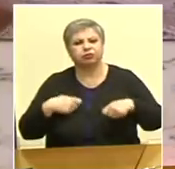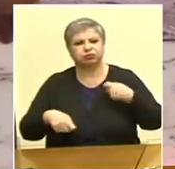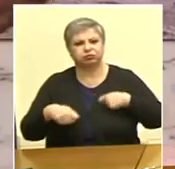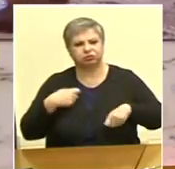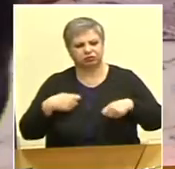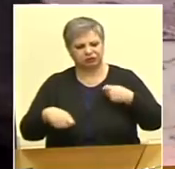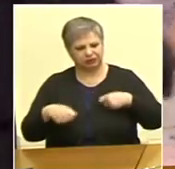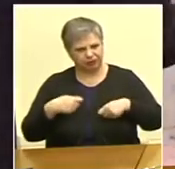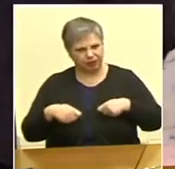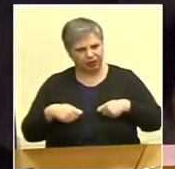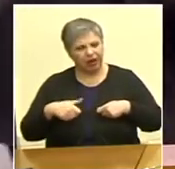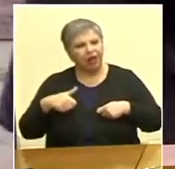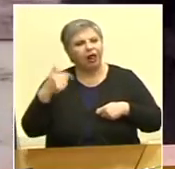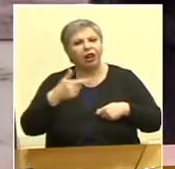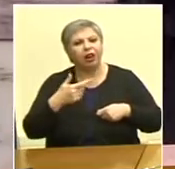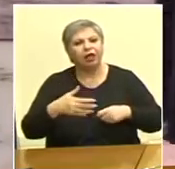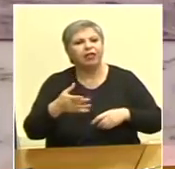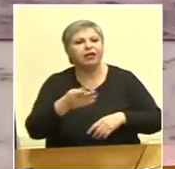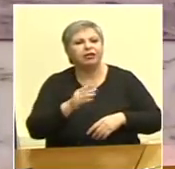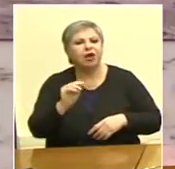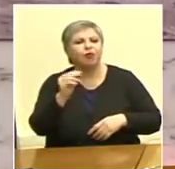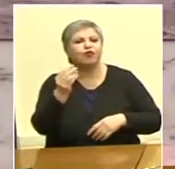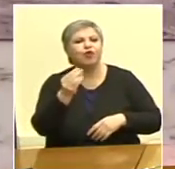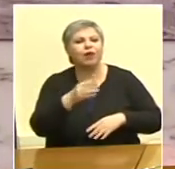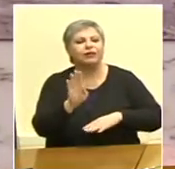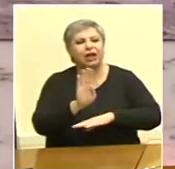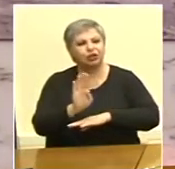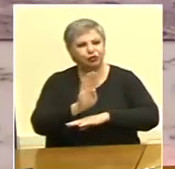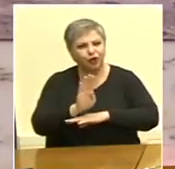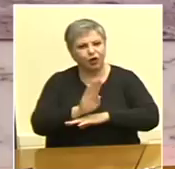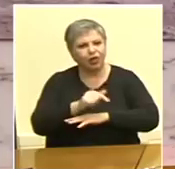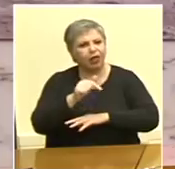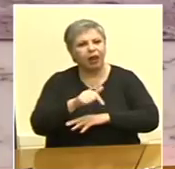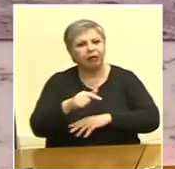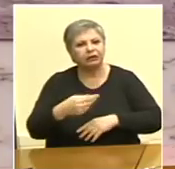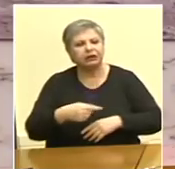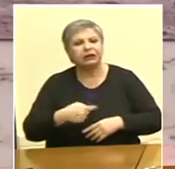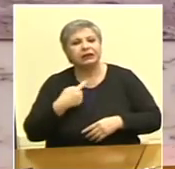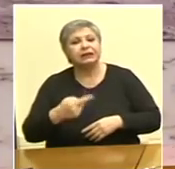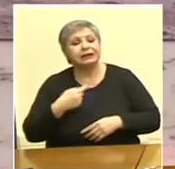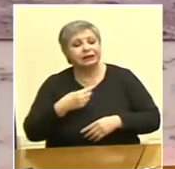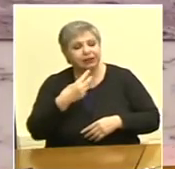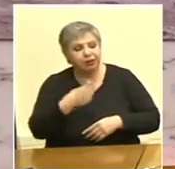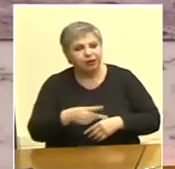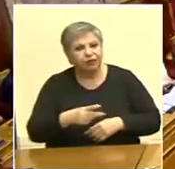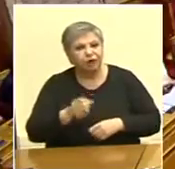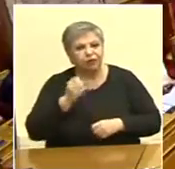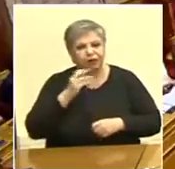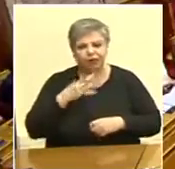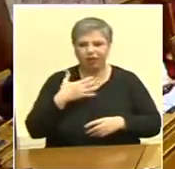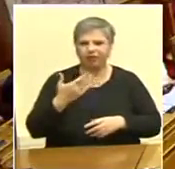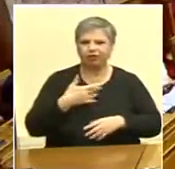ο Πρωθυπουργός. Μπείτε στο ρόλο σας το... κύριε, τον εδώ. Κύριε, έλα. Συνήγορε, έλα. Επιτρέψτε μου να το επαναλάβω μοταμό.